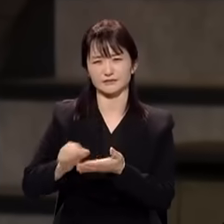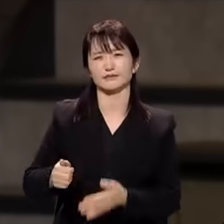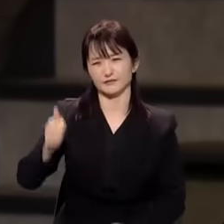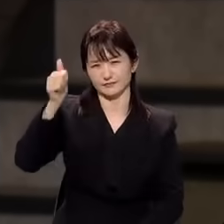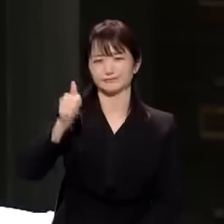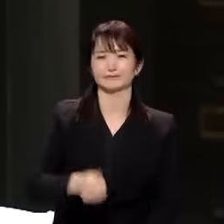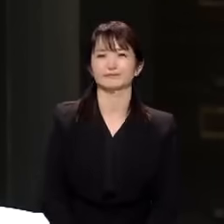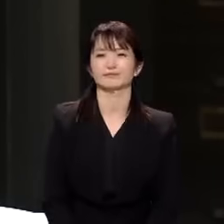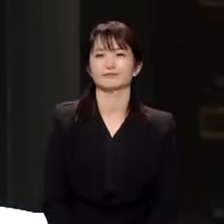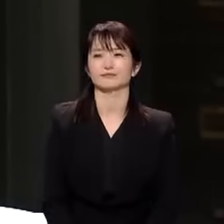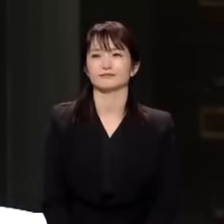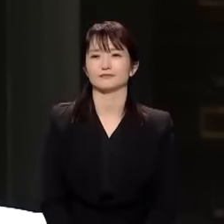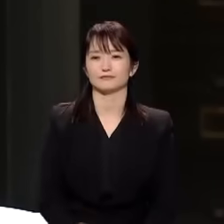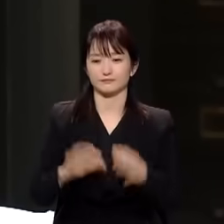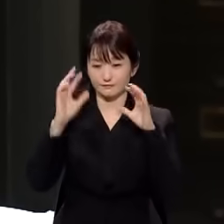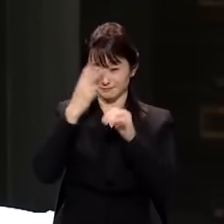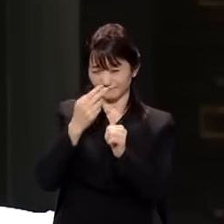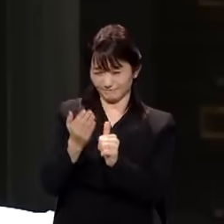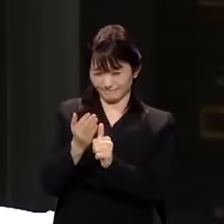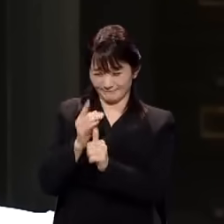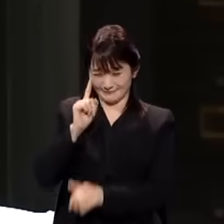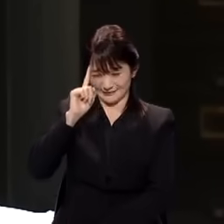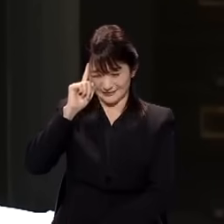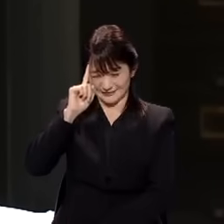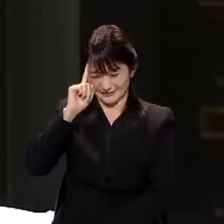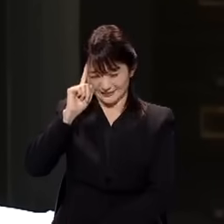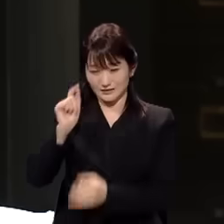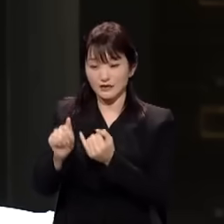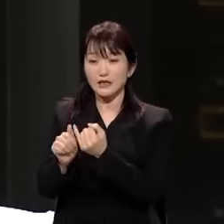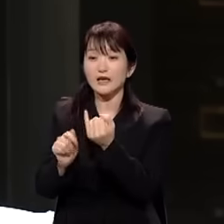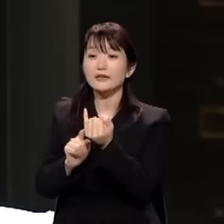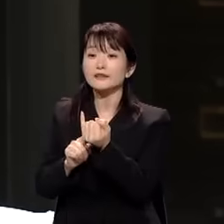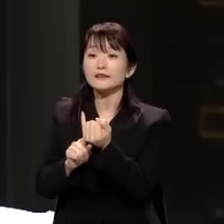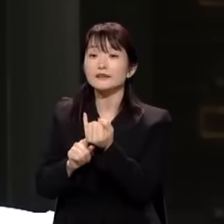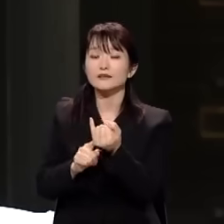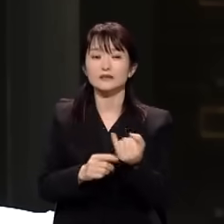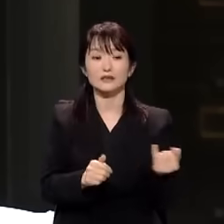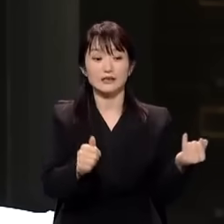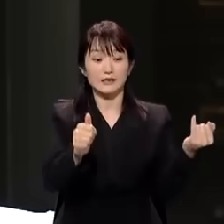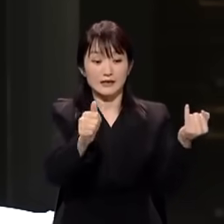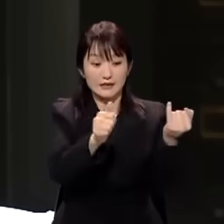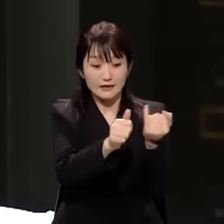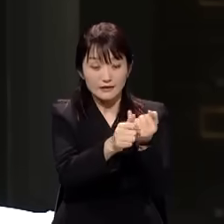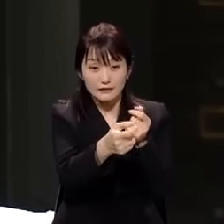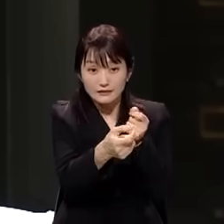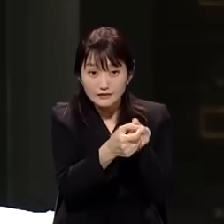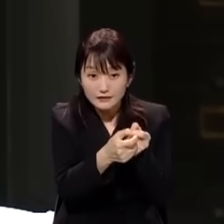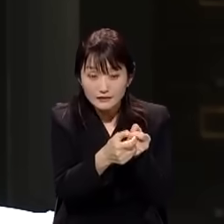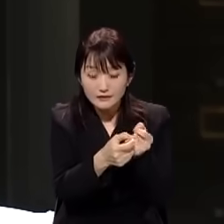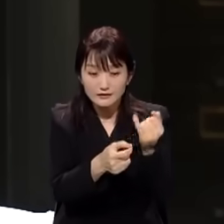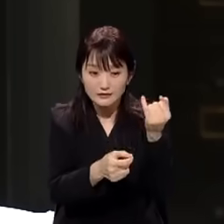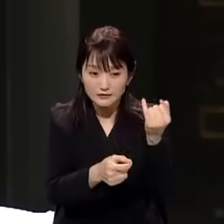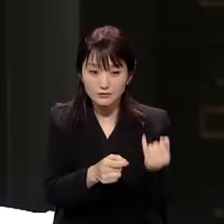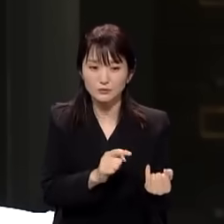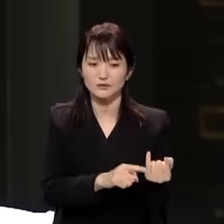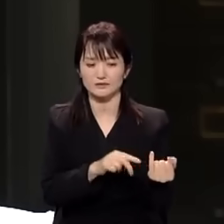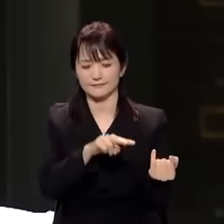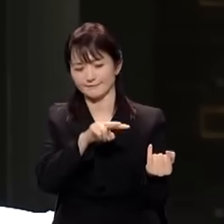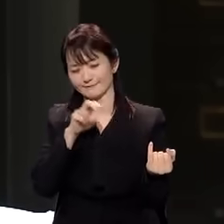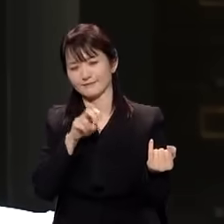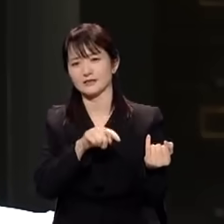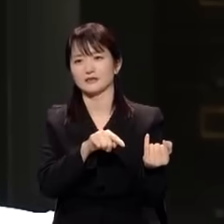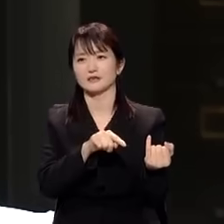자, 육아 스트레스 만땅인 아내가 결혼을 앞둔 시동생 시누이를 질투를